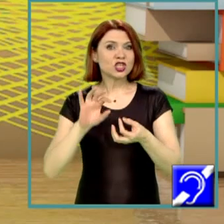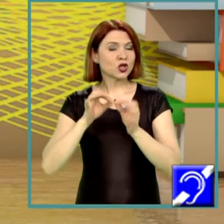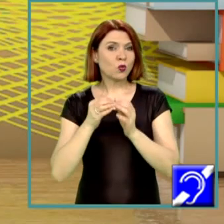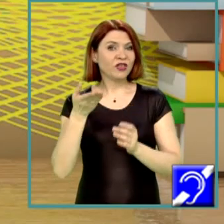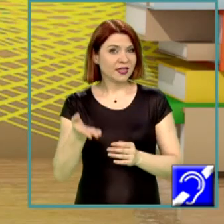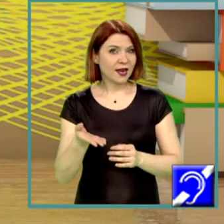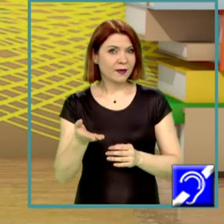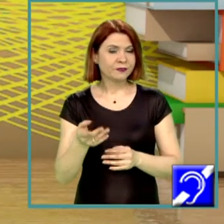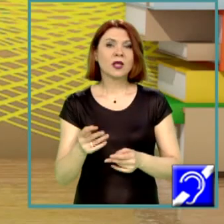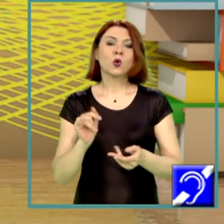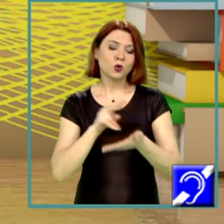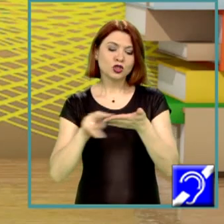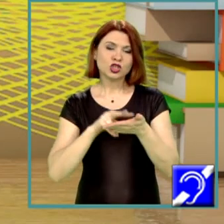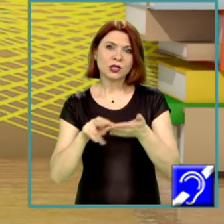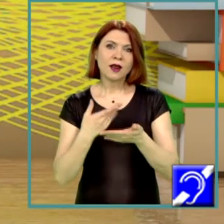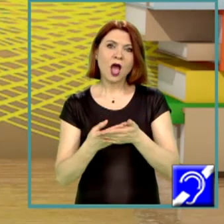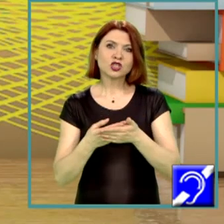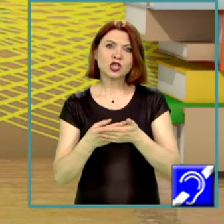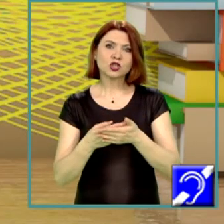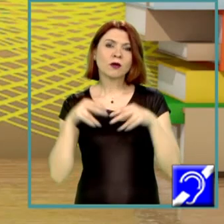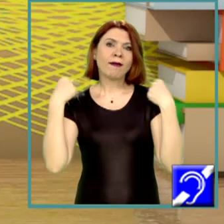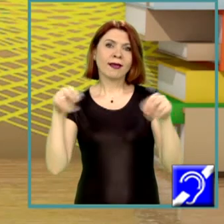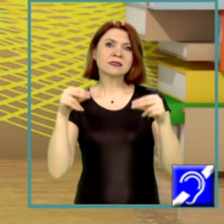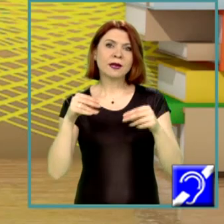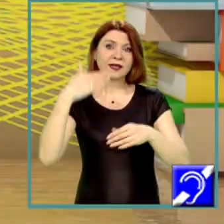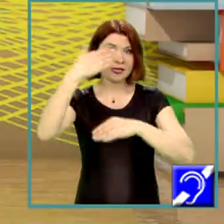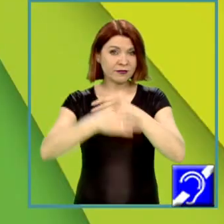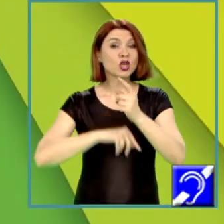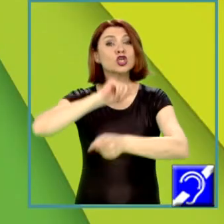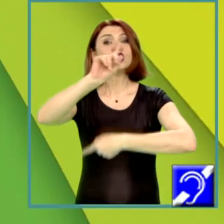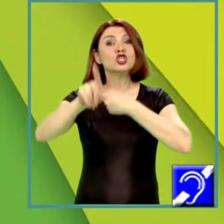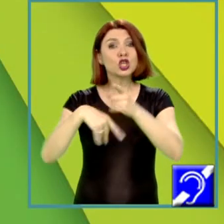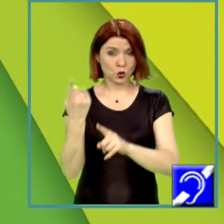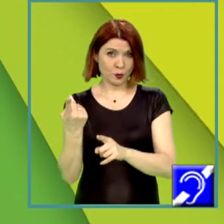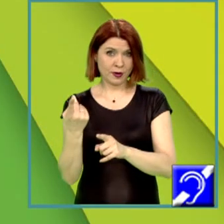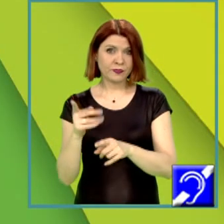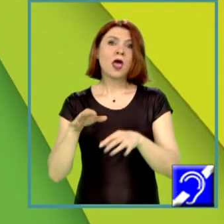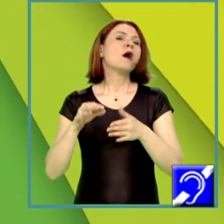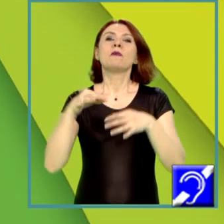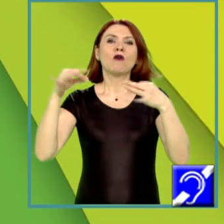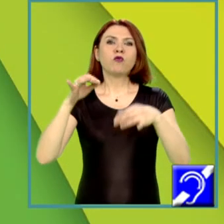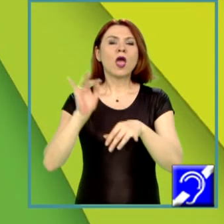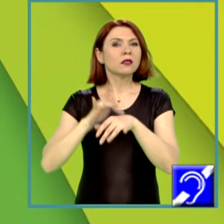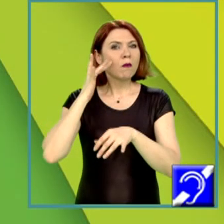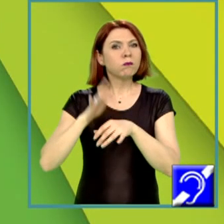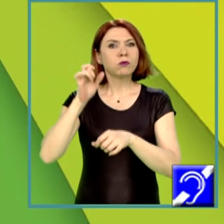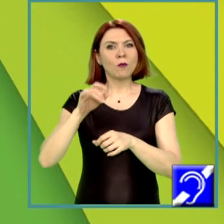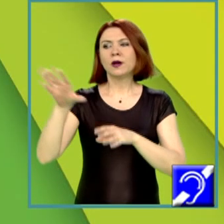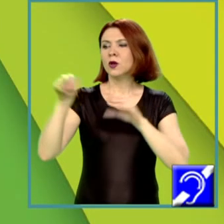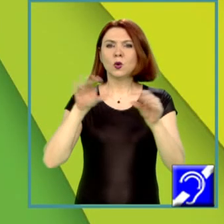cuvintelor prin citirea acestor note din subsolul textului și abia apoi pe ciornă extrageti din fragmentul